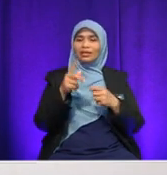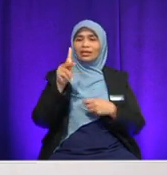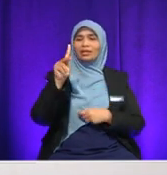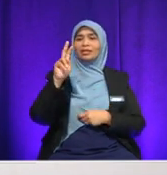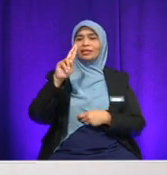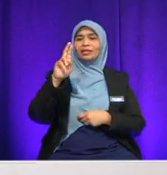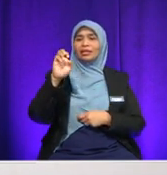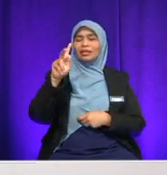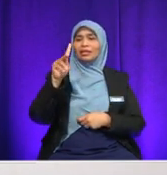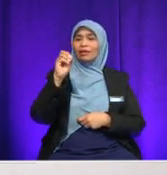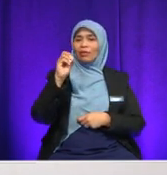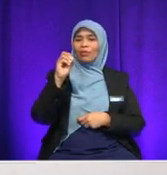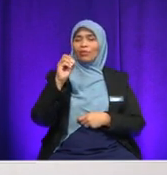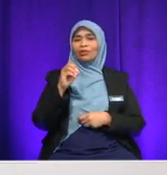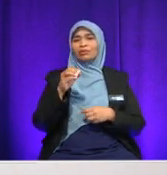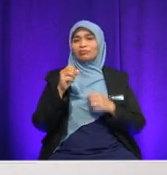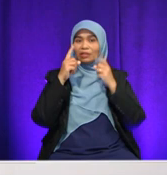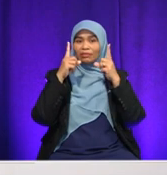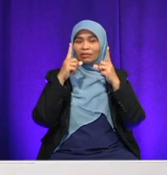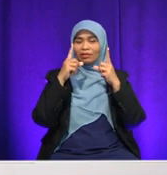yang tiba-tiba mengejutkan aku dan Dol.